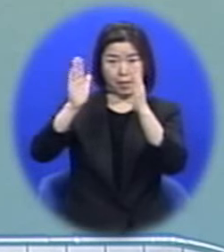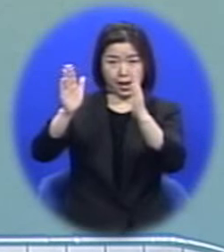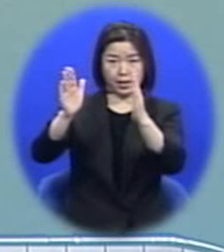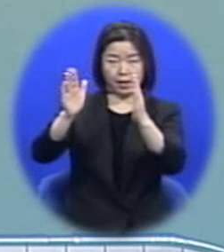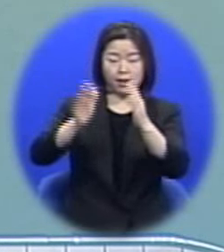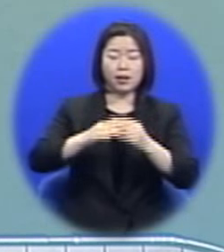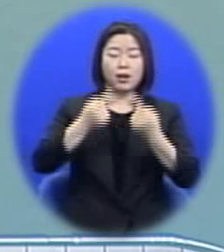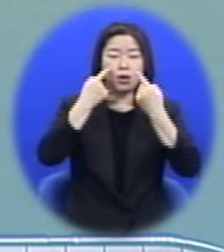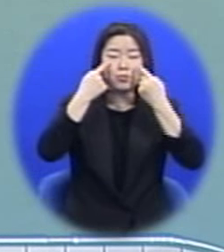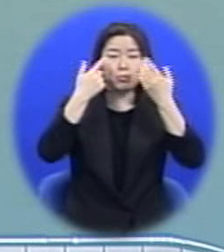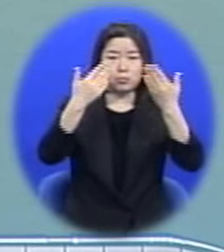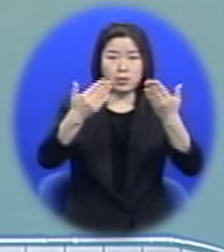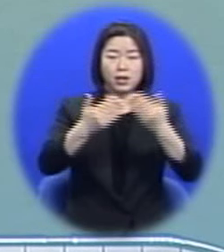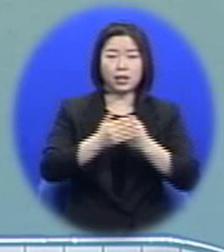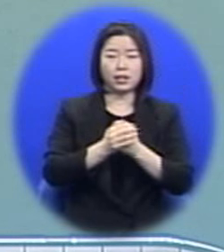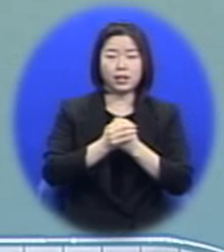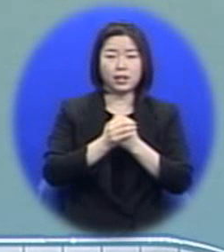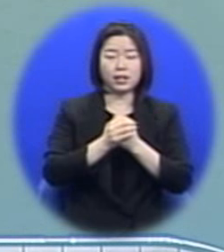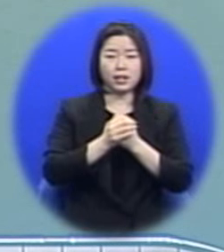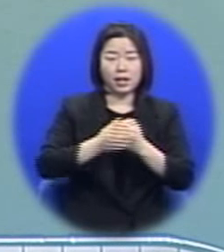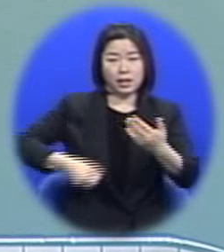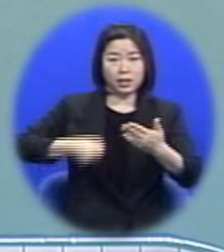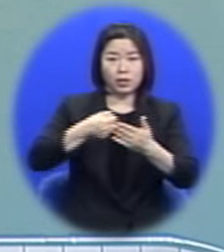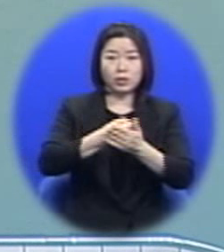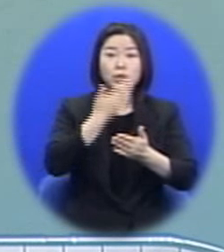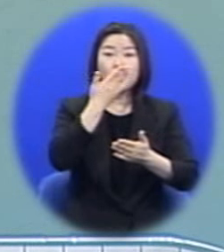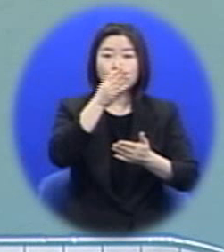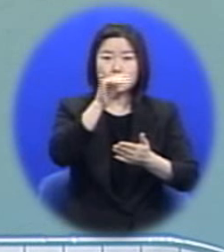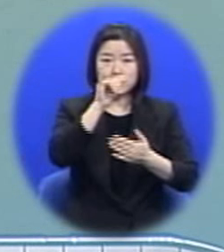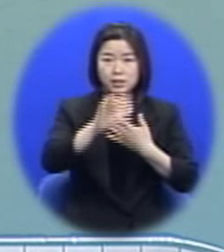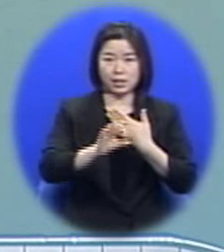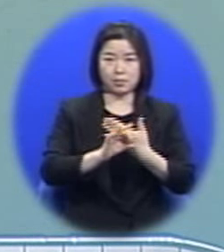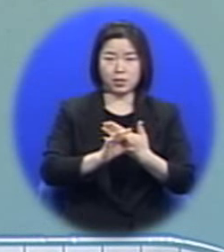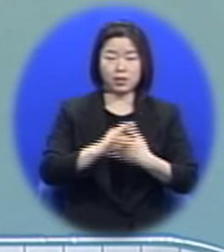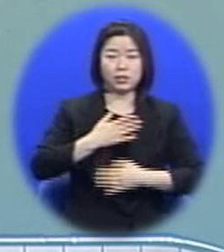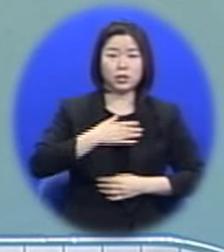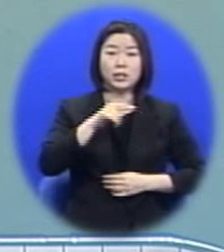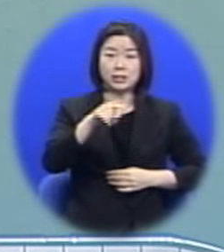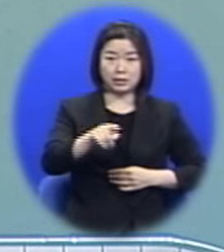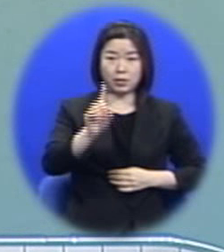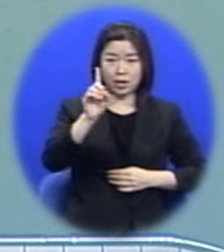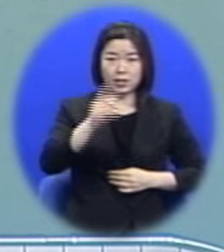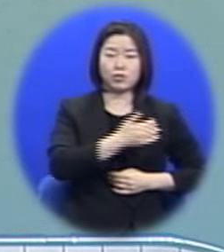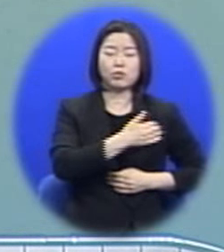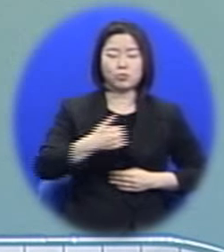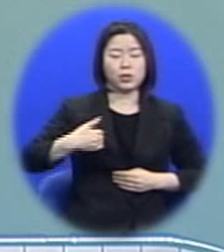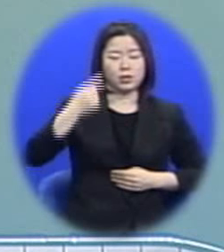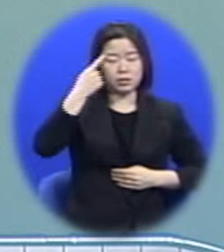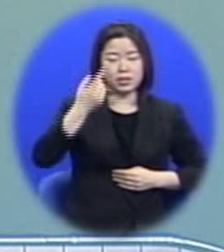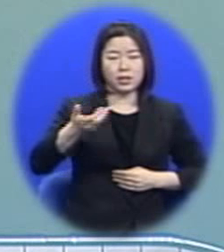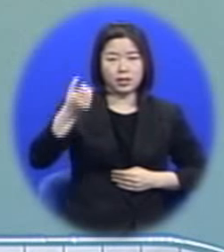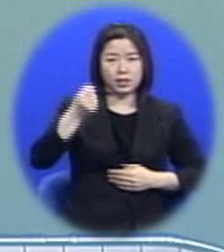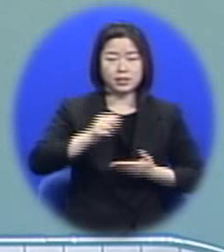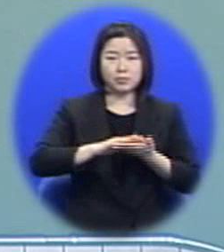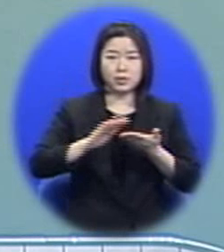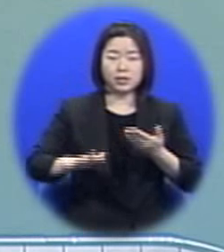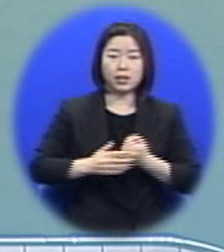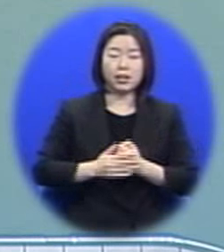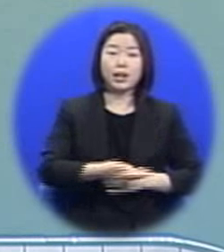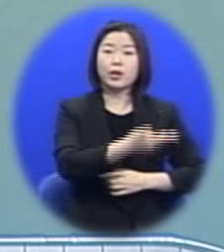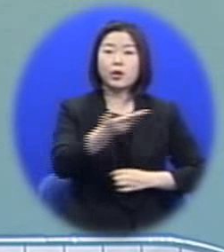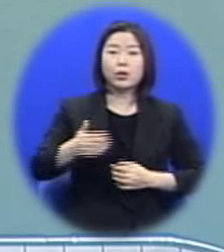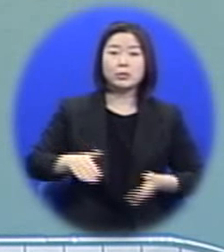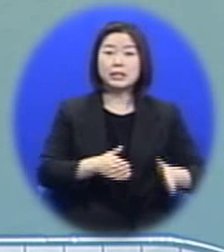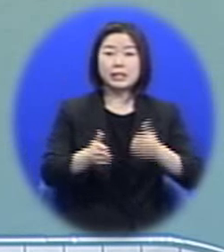방향을 분명하게 정하게 된다면 저는 그것으로 충분하다고 생각합니다. 여러분 길을